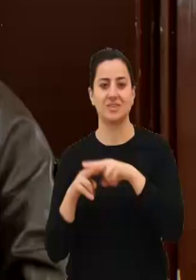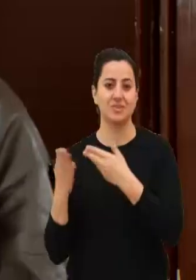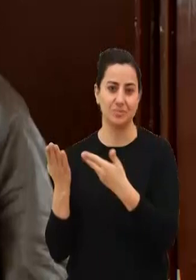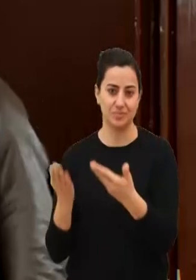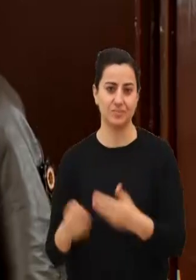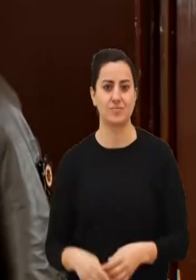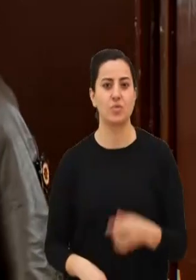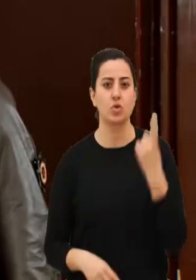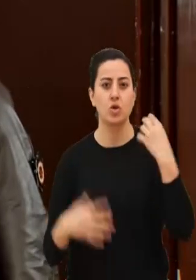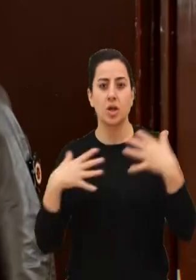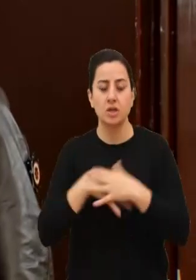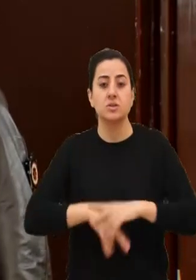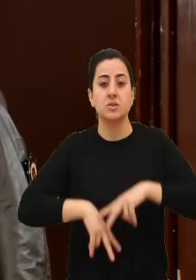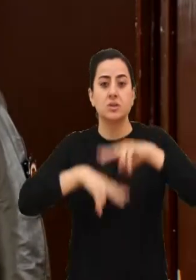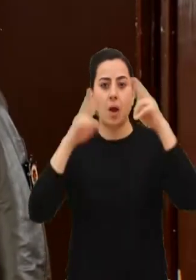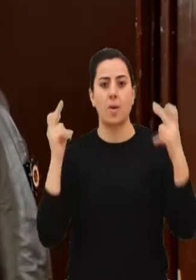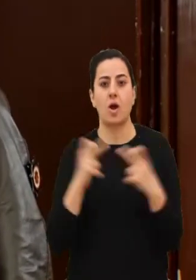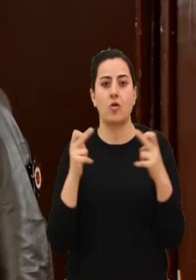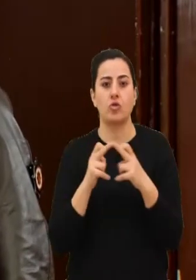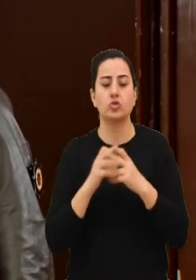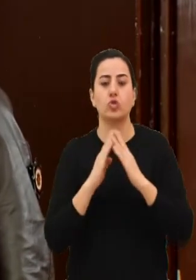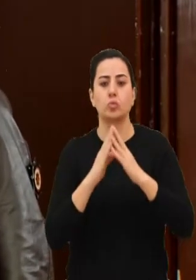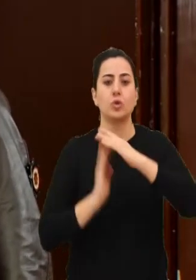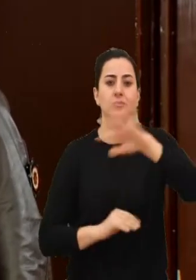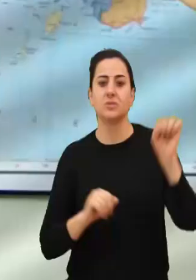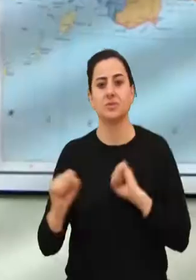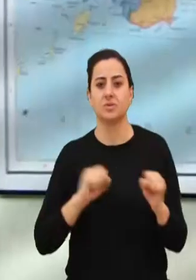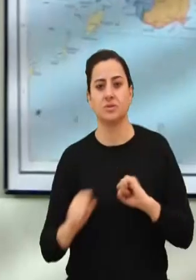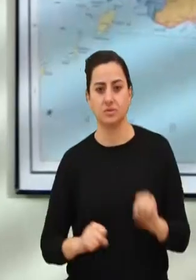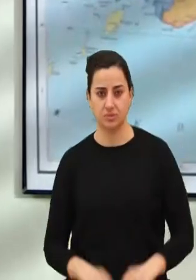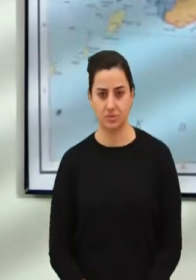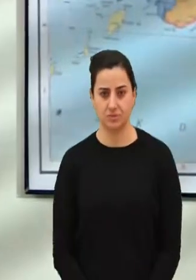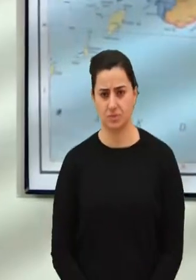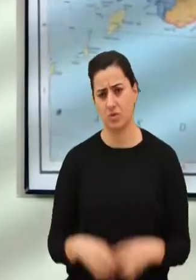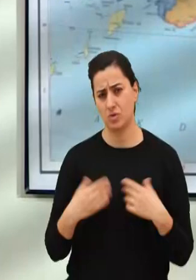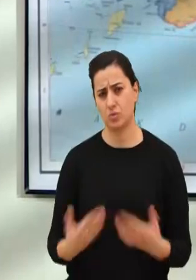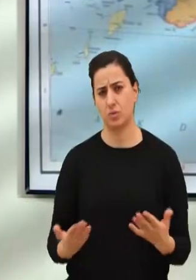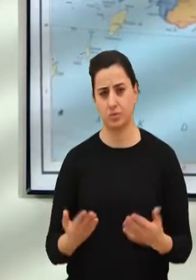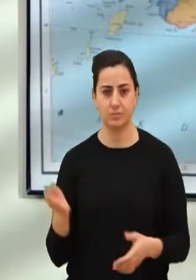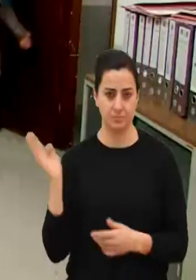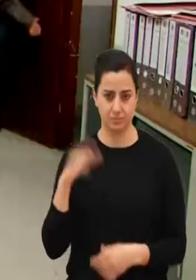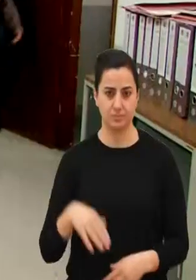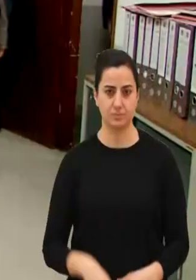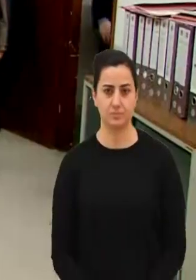sunar. Dün gece sabaha kadar tartışmışlar, bütün komşuları rahatsız etmişler. Gelin bakayım.